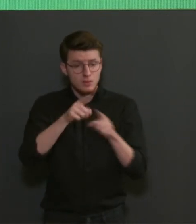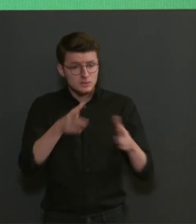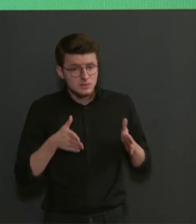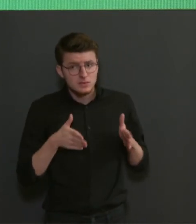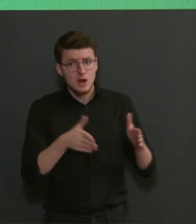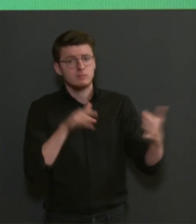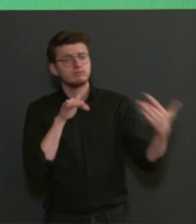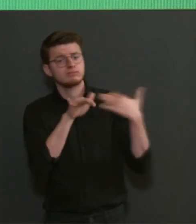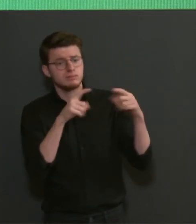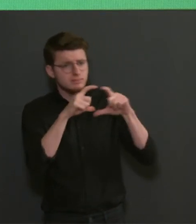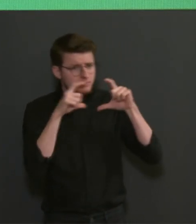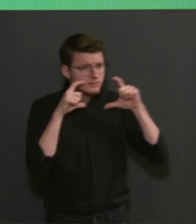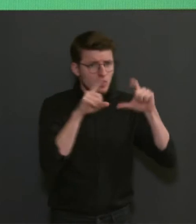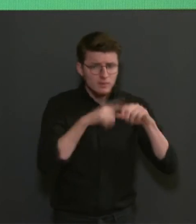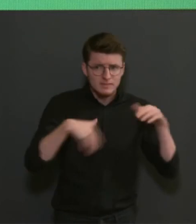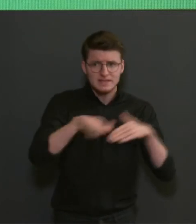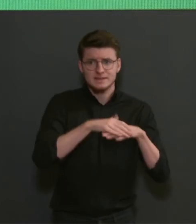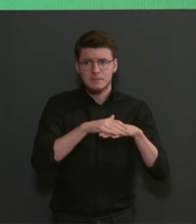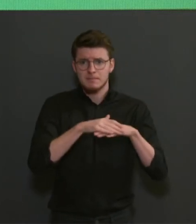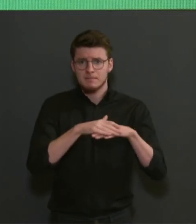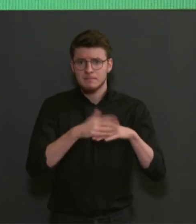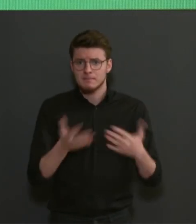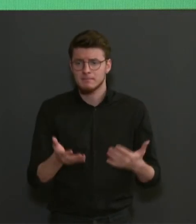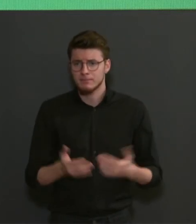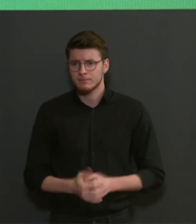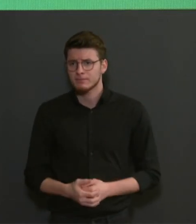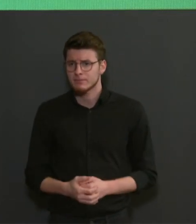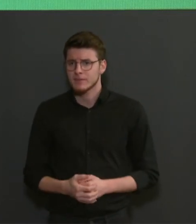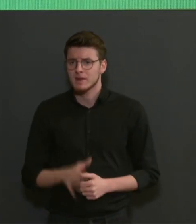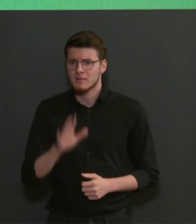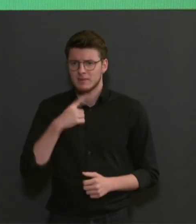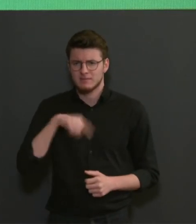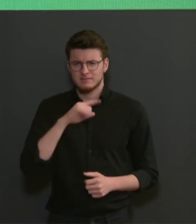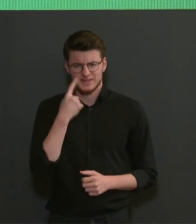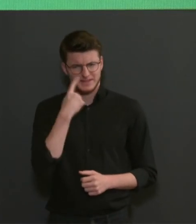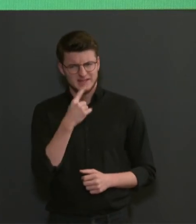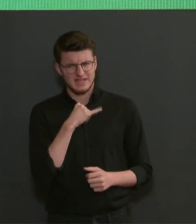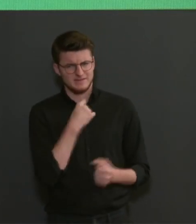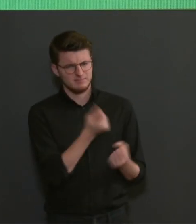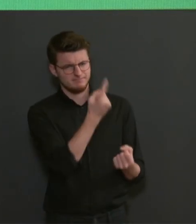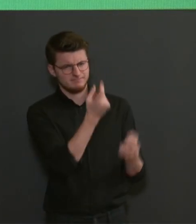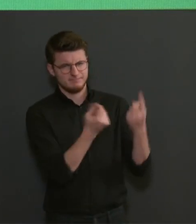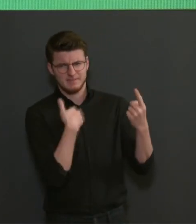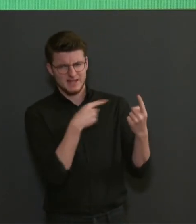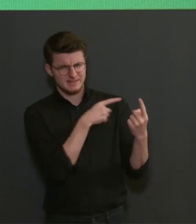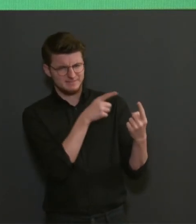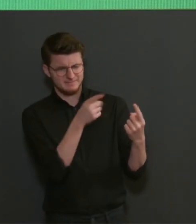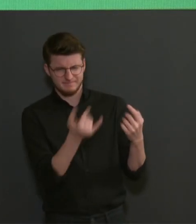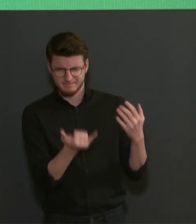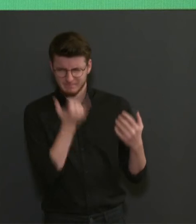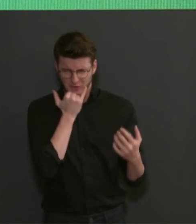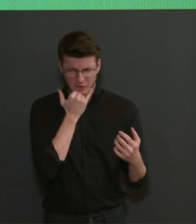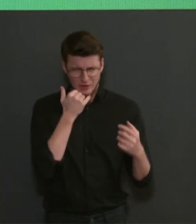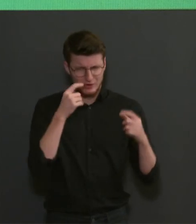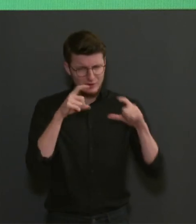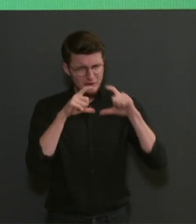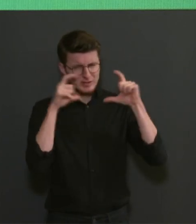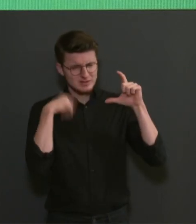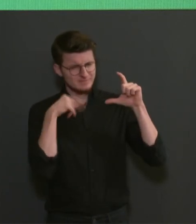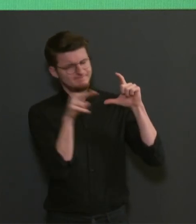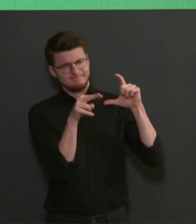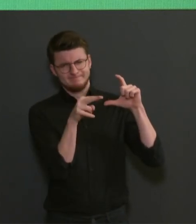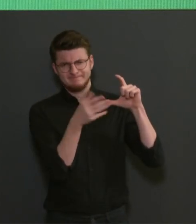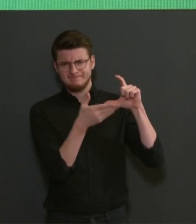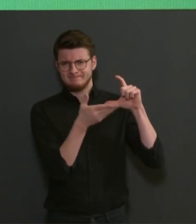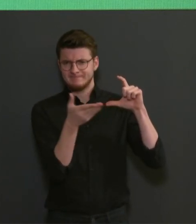Toch valt het ons op dat het nog heel vaak verkeerd gedragen en gebruikt wordt. Daardoor kan zo'n masker